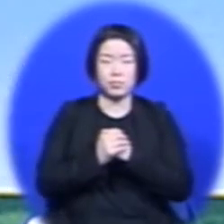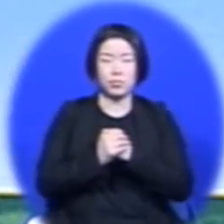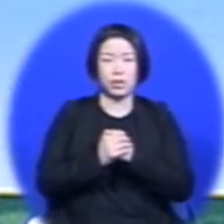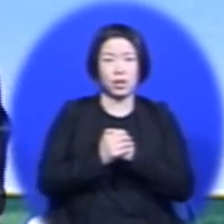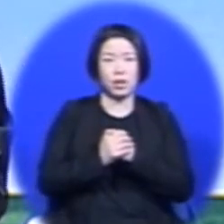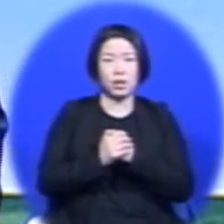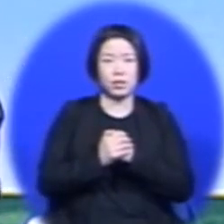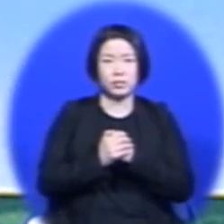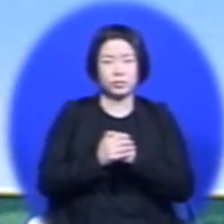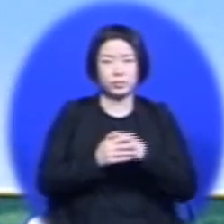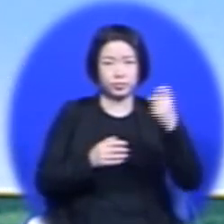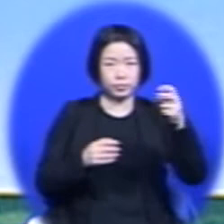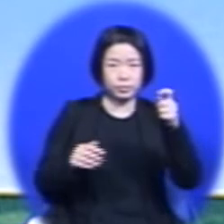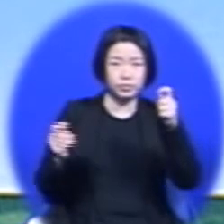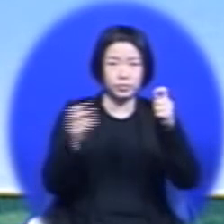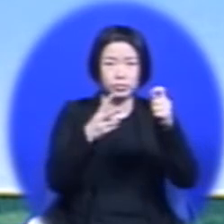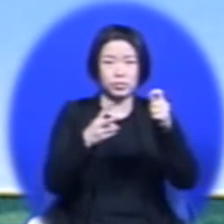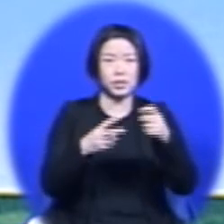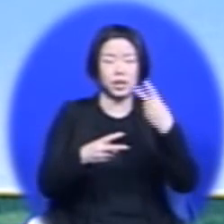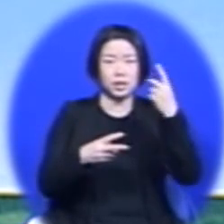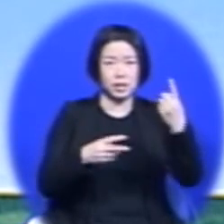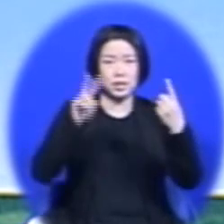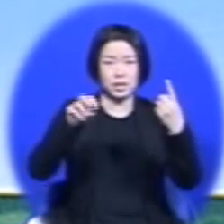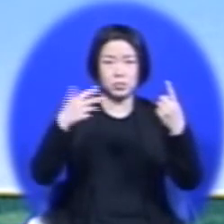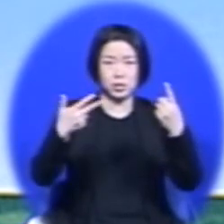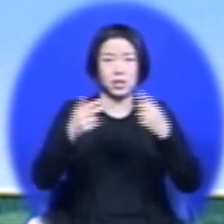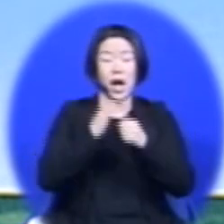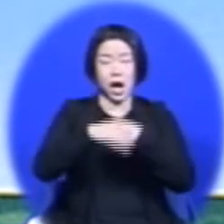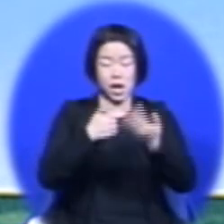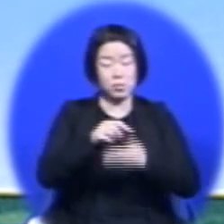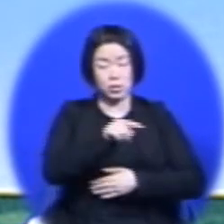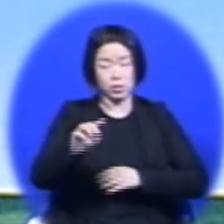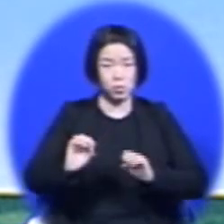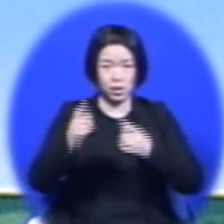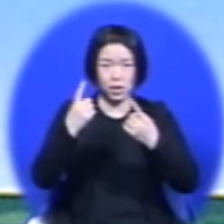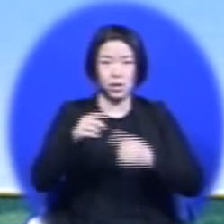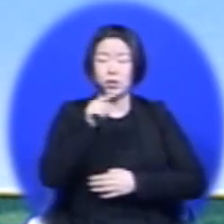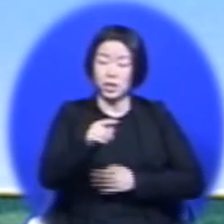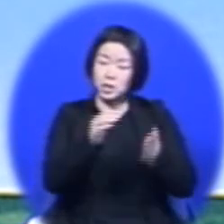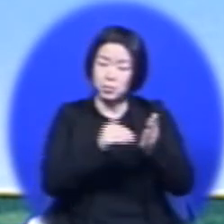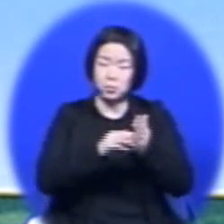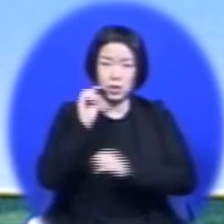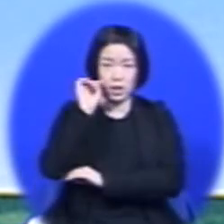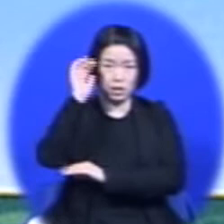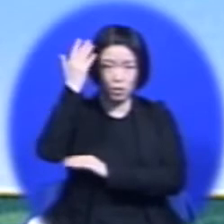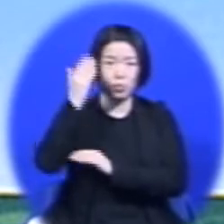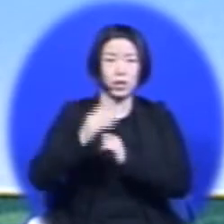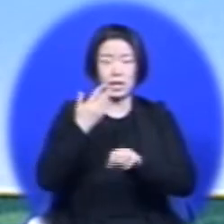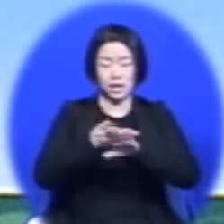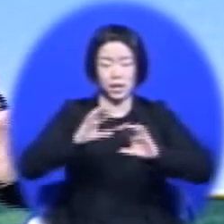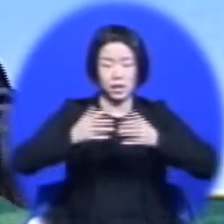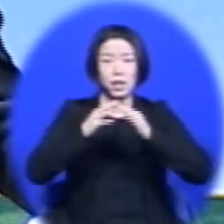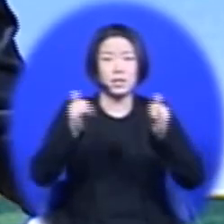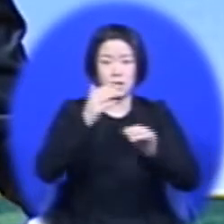골로새서 1장 27절 말씀입니다. 하나님이 그들로 하여금 이 비밀의 영광이 이방인